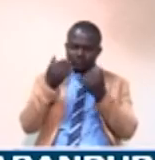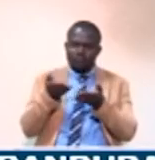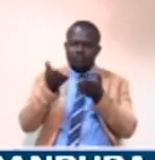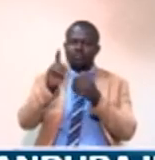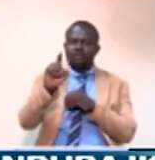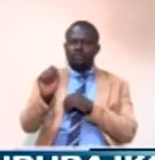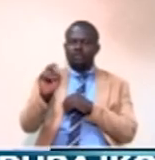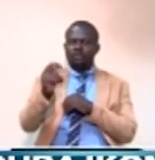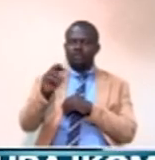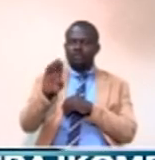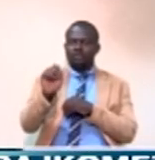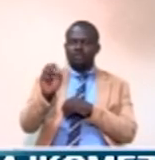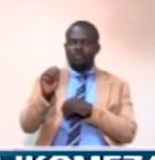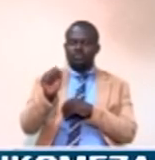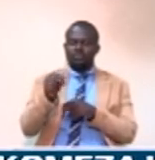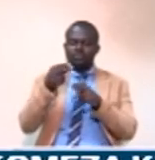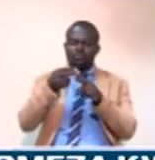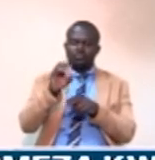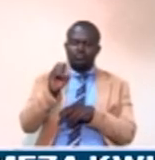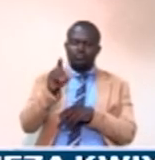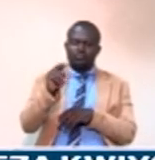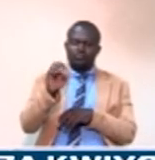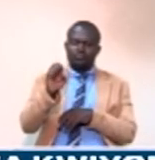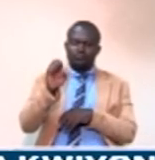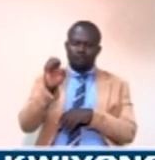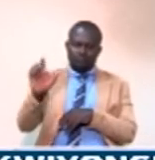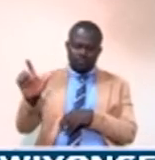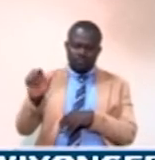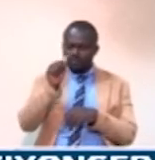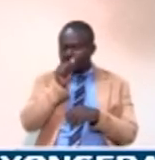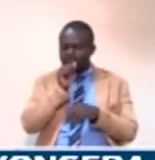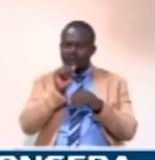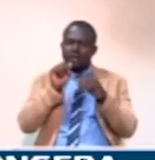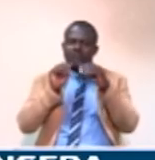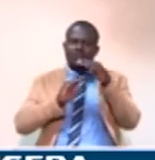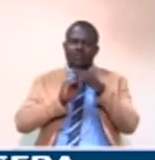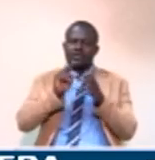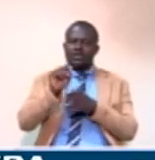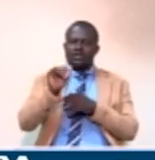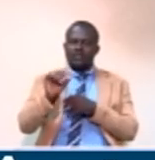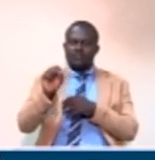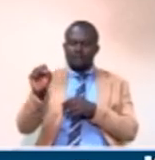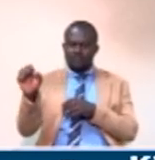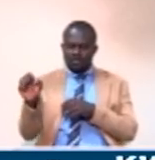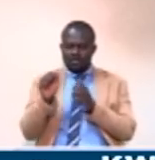Lieutenant Colonel Nyirubutama, yahawe Petit Colonel agirwa umunyamabanga mukuru wungirije wa NISS, ndetse na